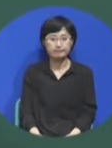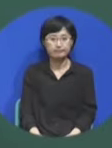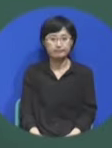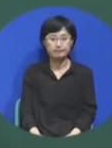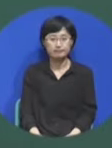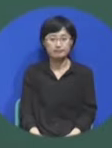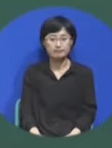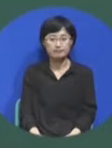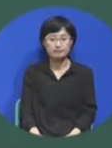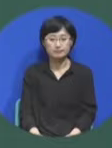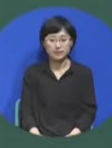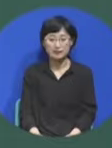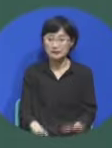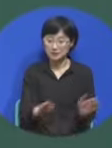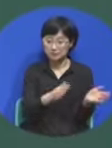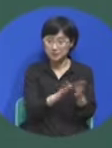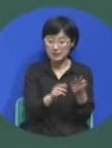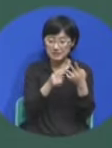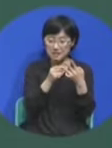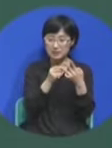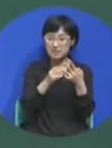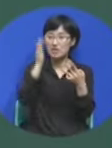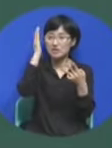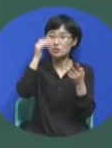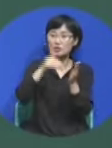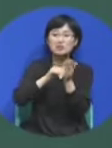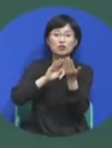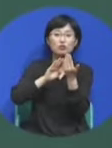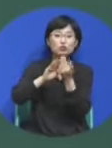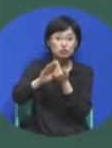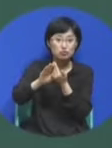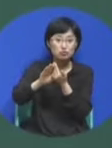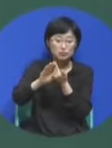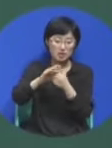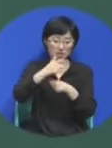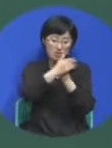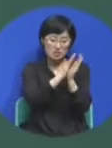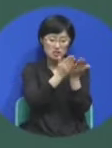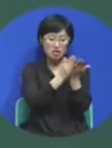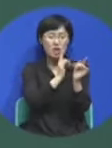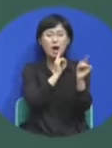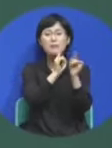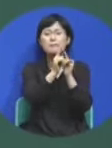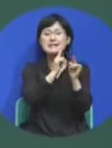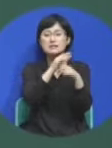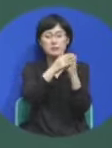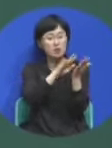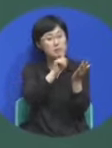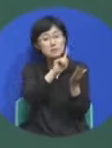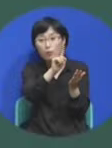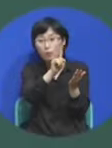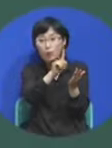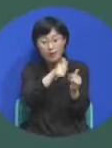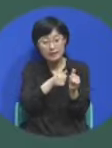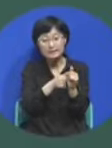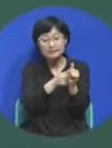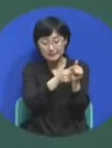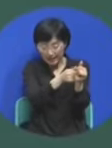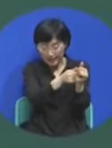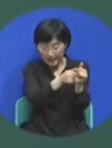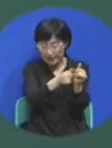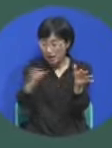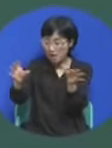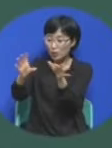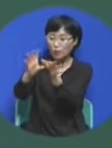그리고 이제 설교 후에는 가능하면 그날 본문 제목, 본문 말씀을 보면서 그 말씀과